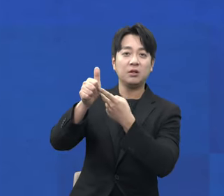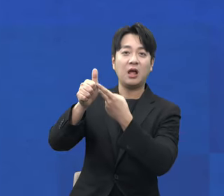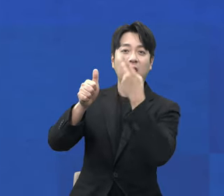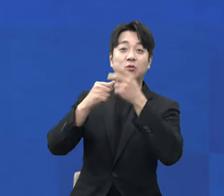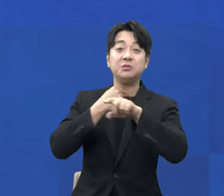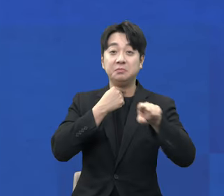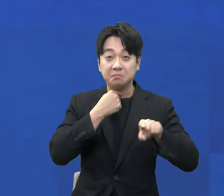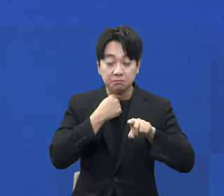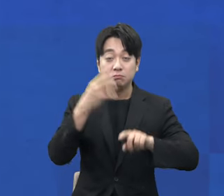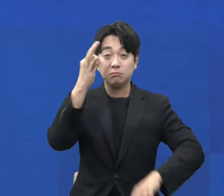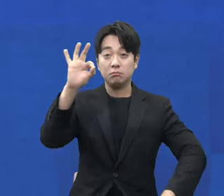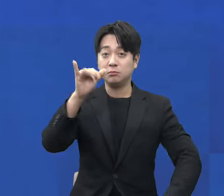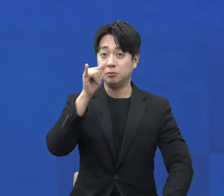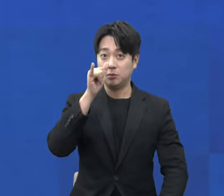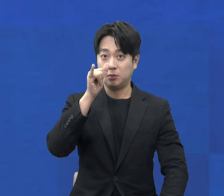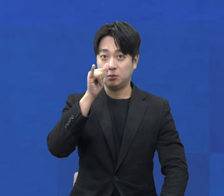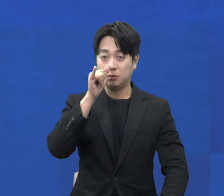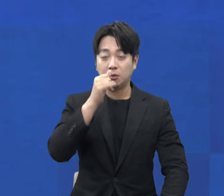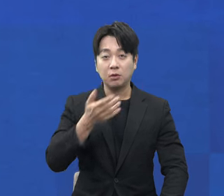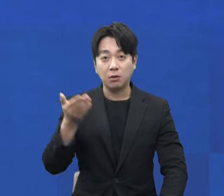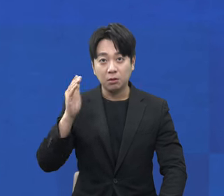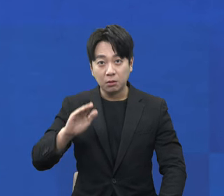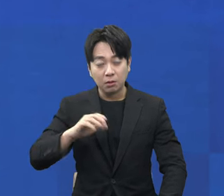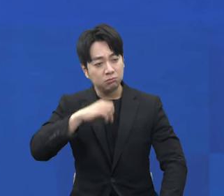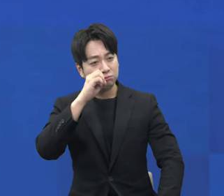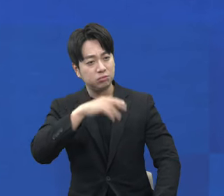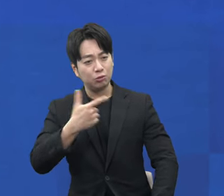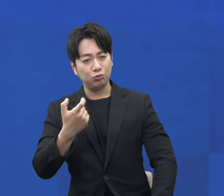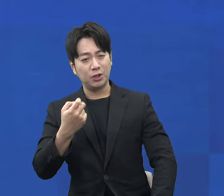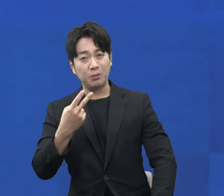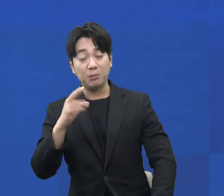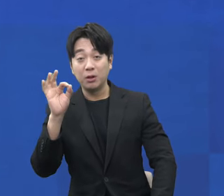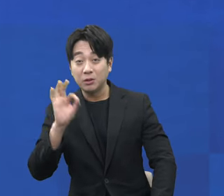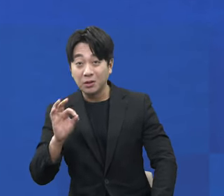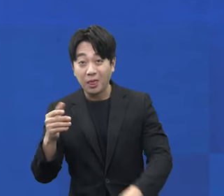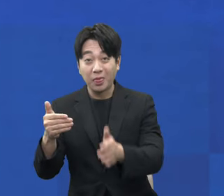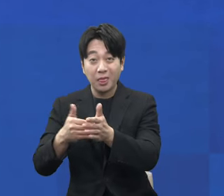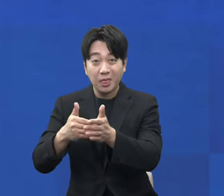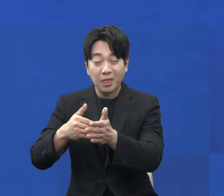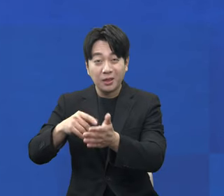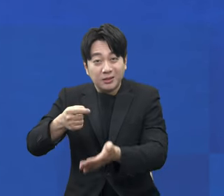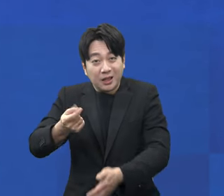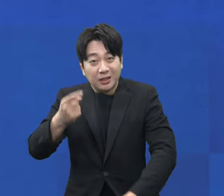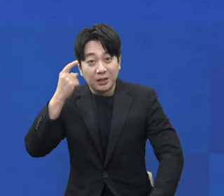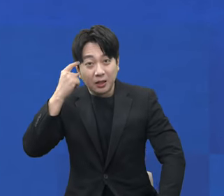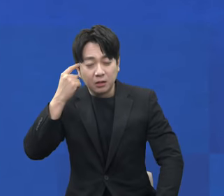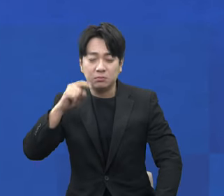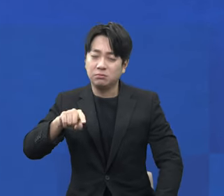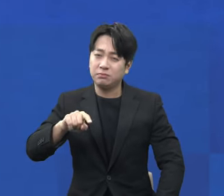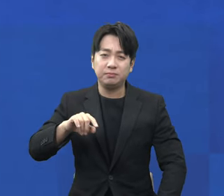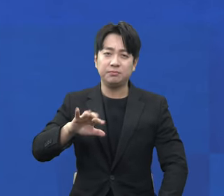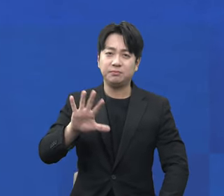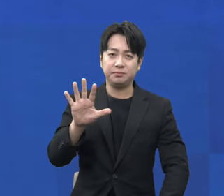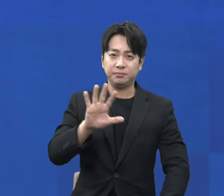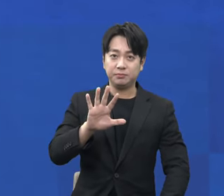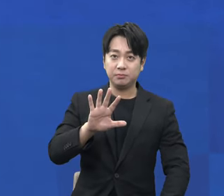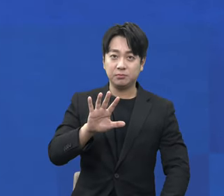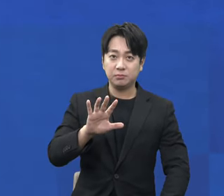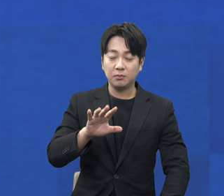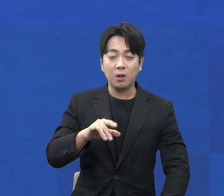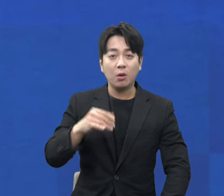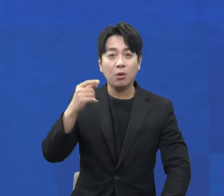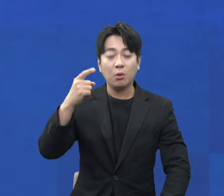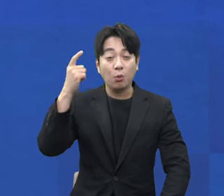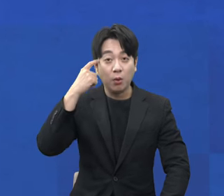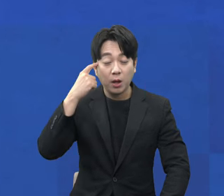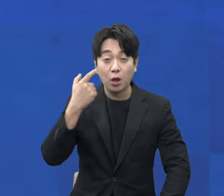그럽니다. 겨우 62.6%라고. 뭐 그렇다고 해봅시다. 왜 겨우